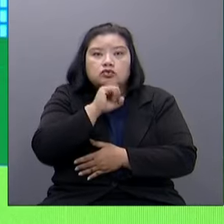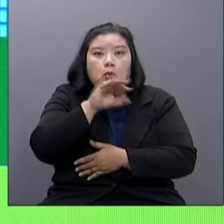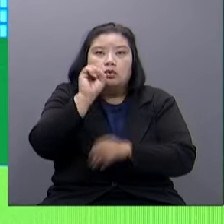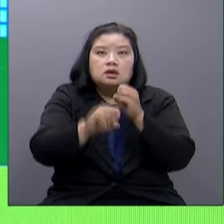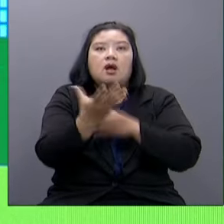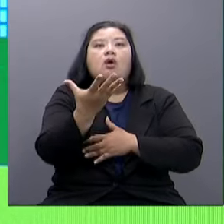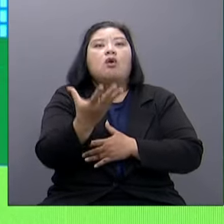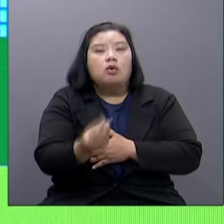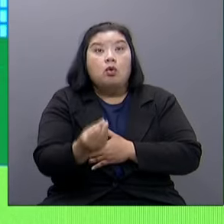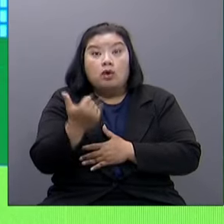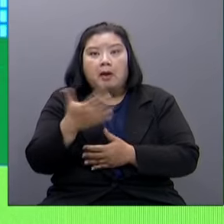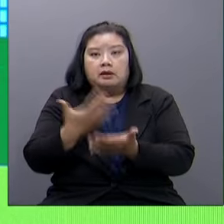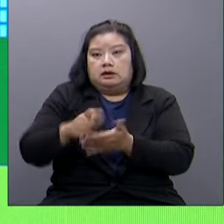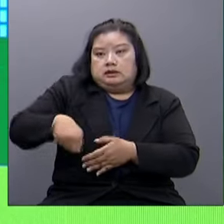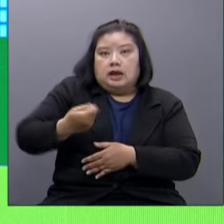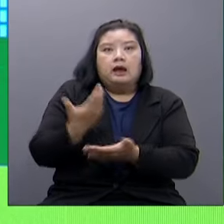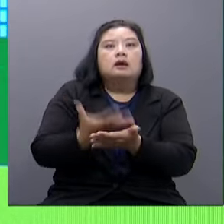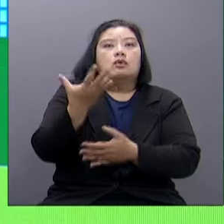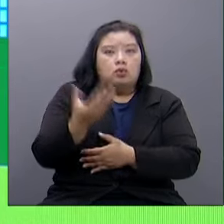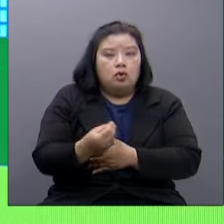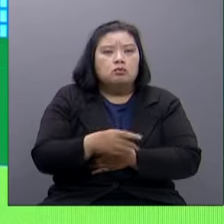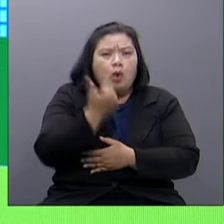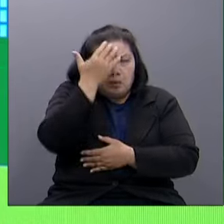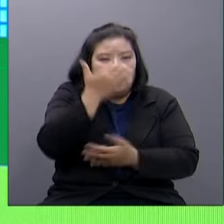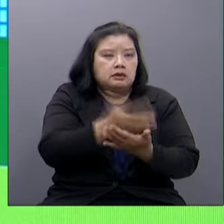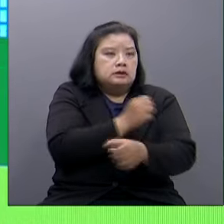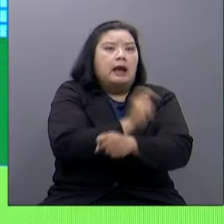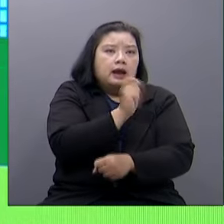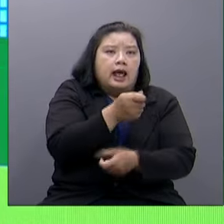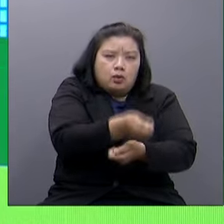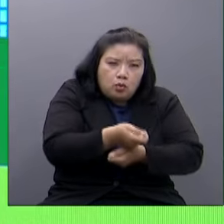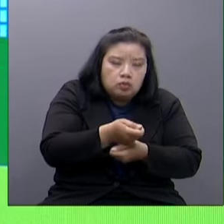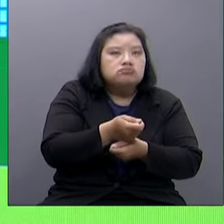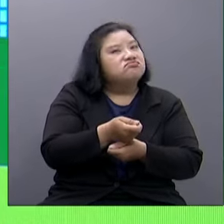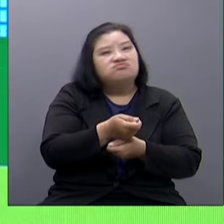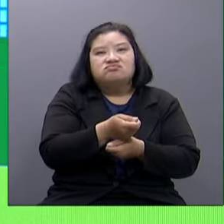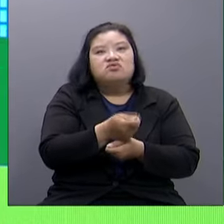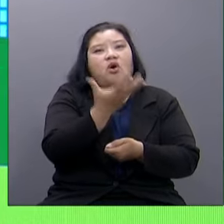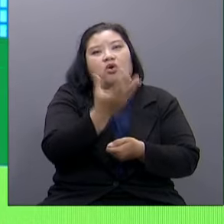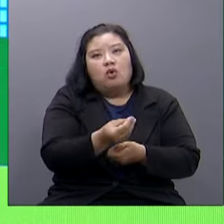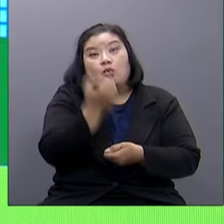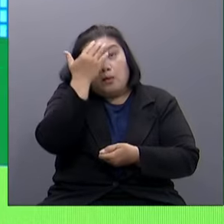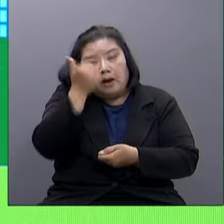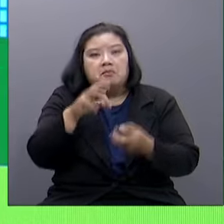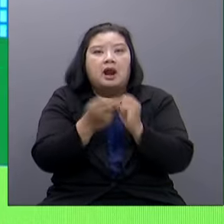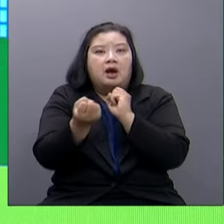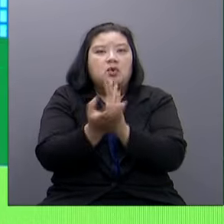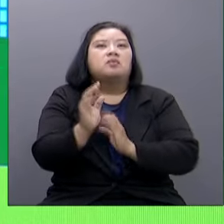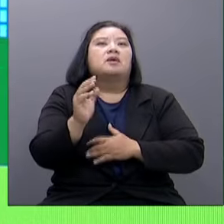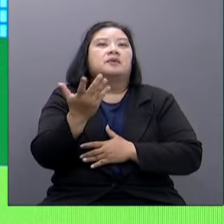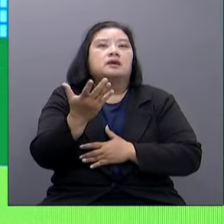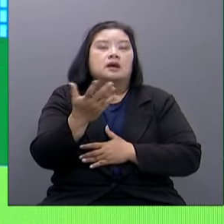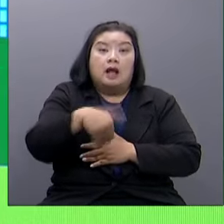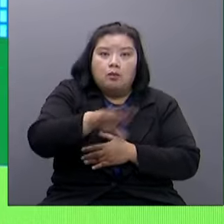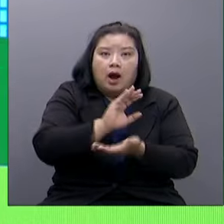ลในการกำจัดขยะบริเวณหลุมฝังกบหรือว่าพื้นที่อื่นลดความเสี่ยงที่อาจเกิดขึ้นต่อเนื่องด้วยมูลค่าเหล่านั้นอาจจะเ